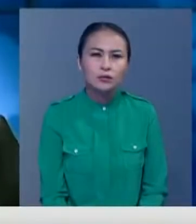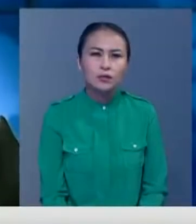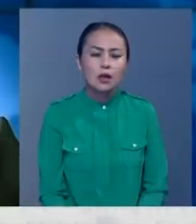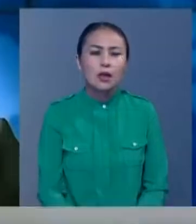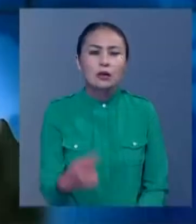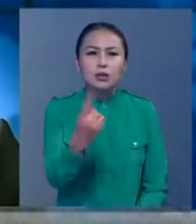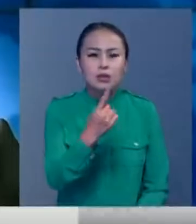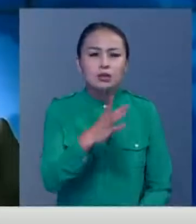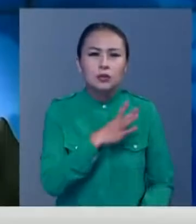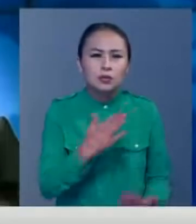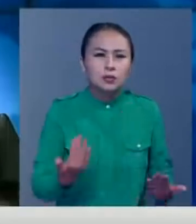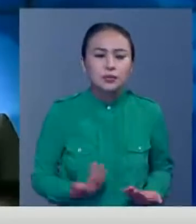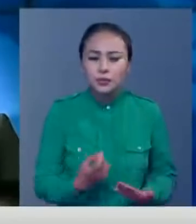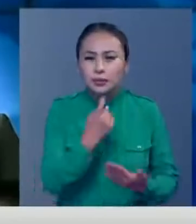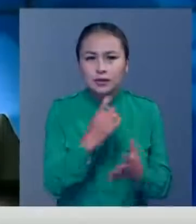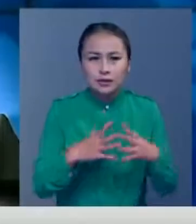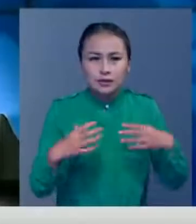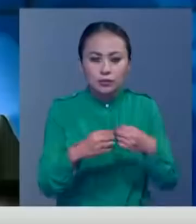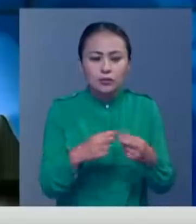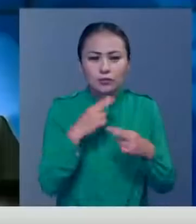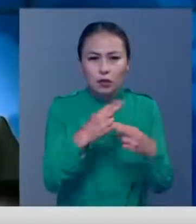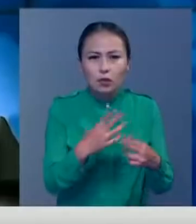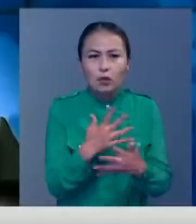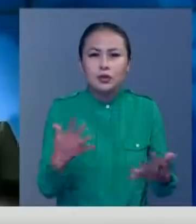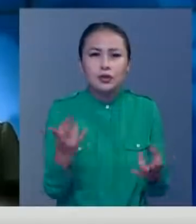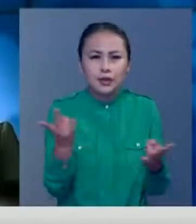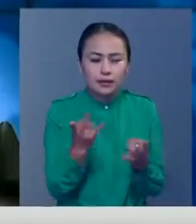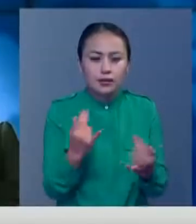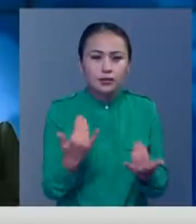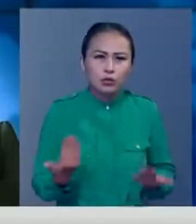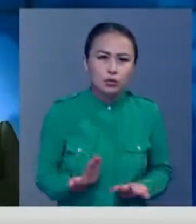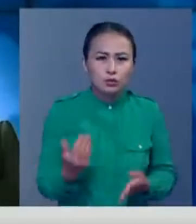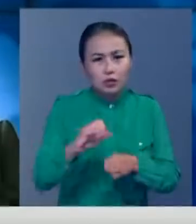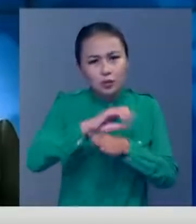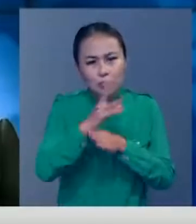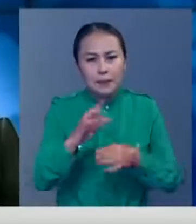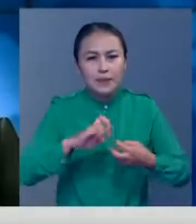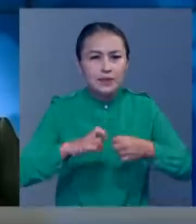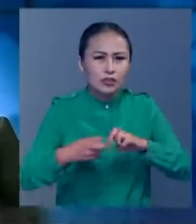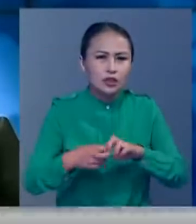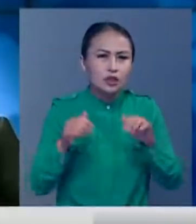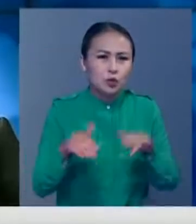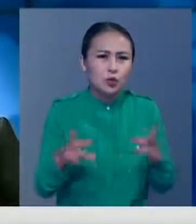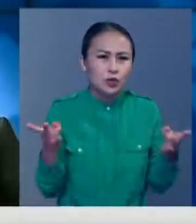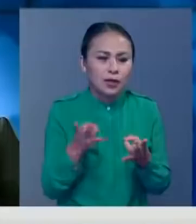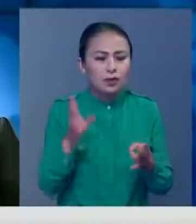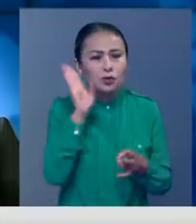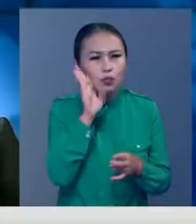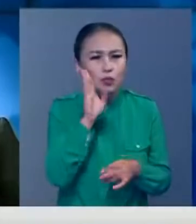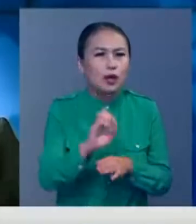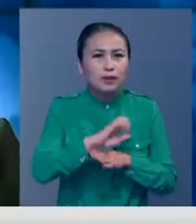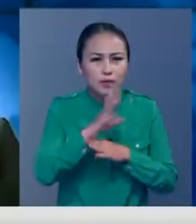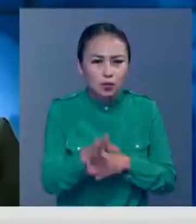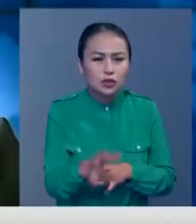Алдымен әлеуметтік жағдайы әлжуаз топтағыларға көңіл бөлу керек. Оларды тұрғын үймен қамтамасыз ету мәселесін шешуге тиіспіз. Сумен қамту мәселесін